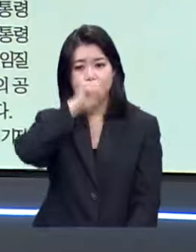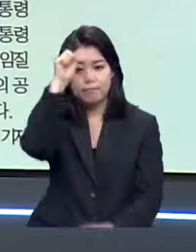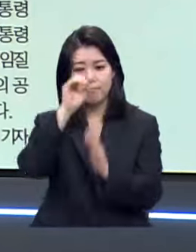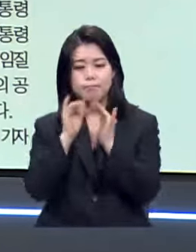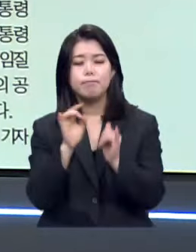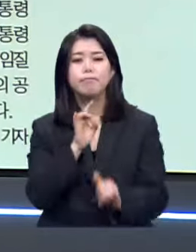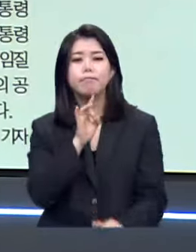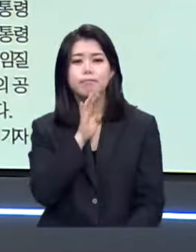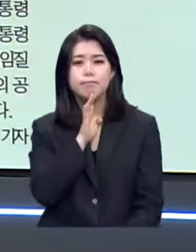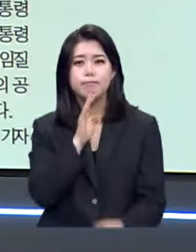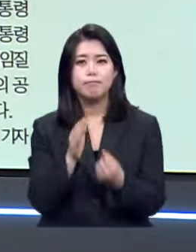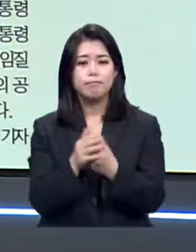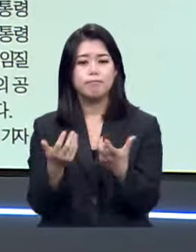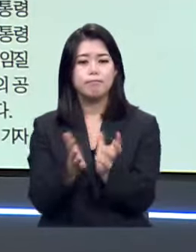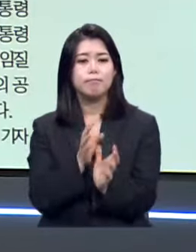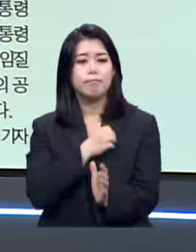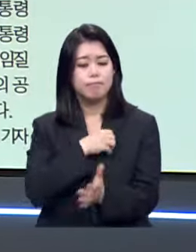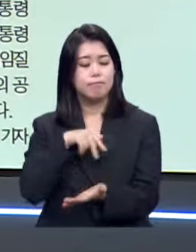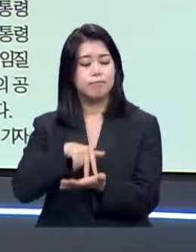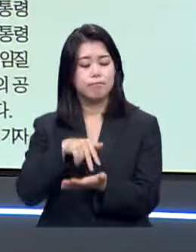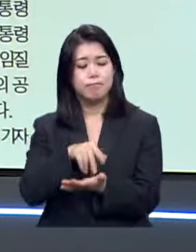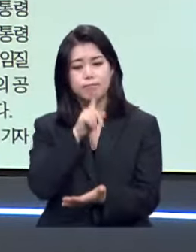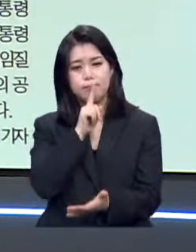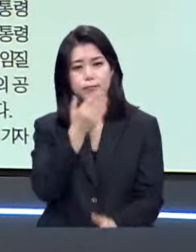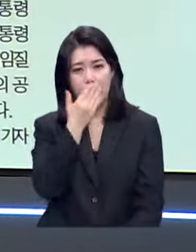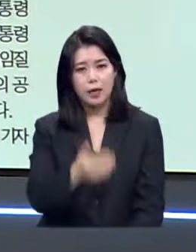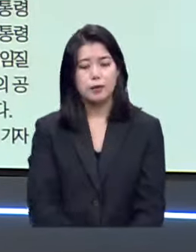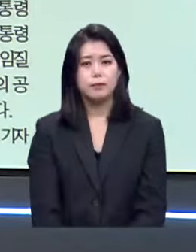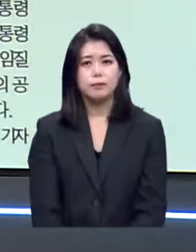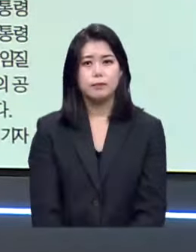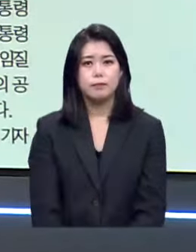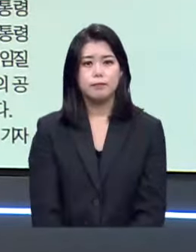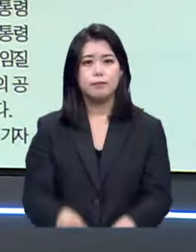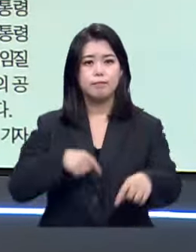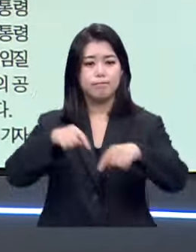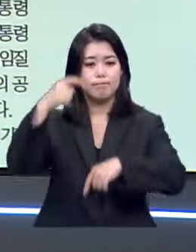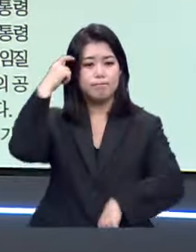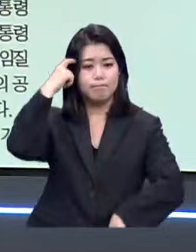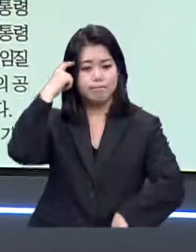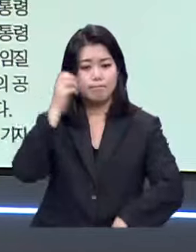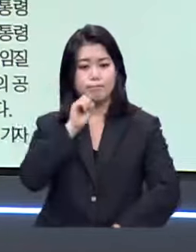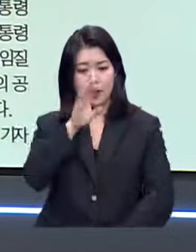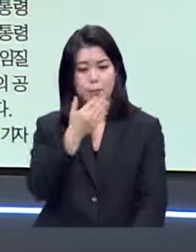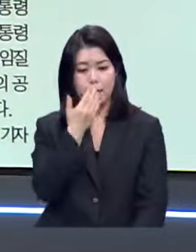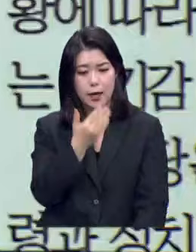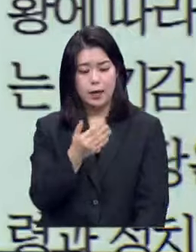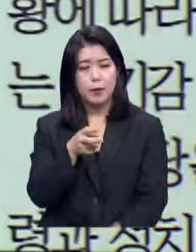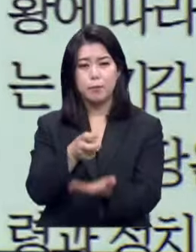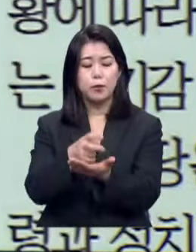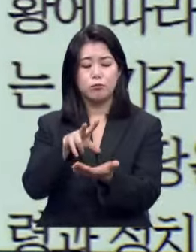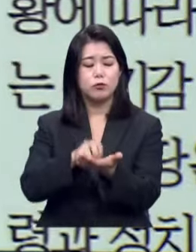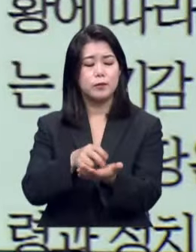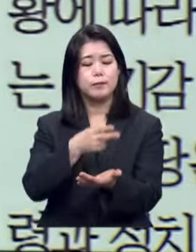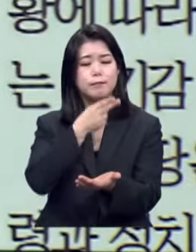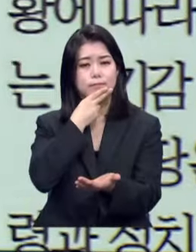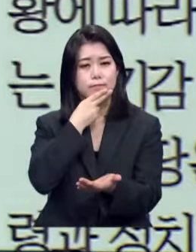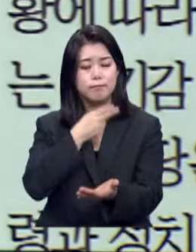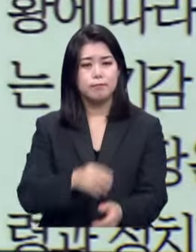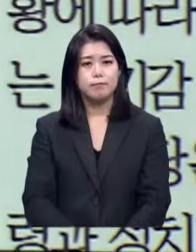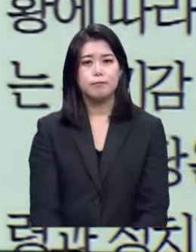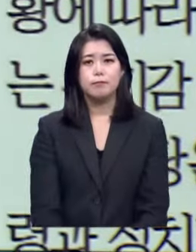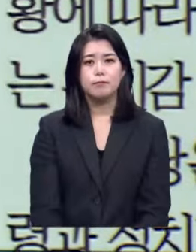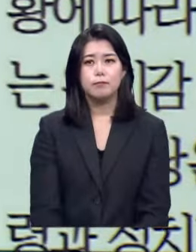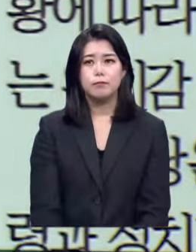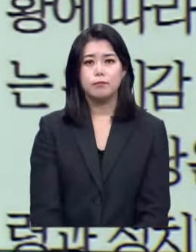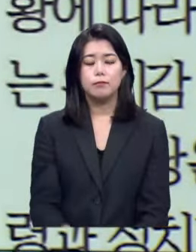대통령이 아니기 때문에 당원 입 당원 입장에서 얘기를 할 수 있는 거고 정치적 의견 얘기할 수 있는 거 아니냐 법적으로 문제될게 없다라고 지금 얘기를